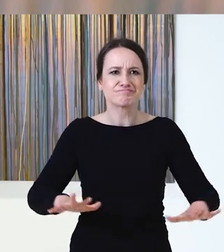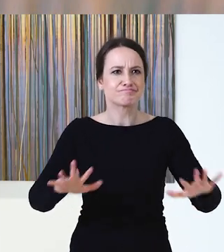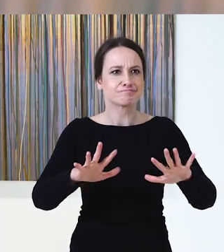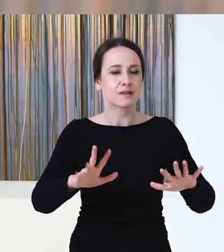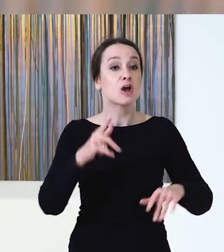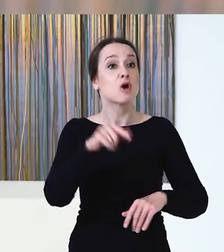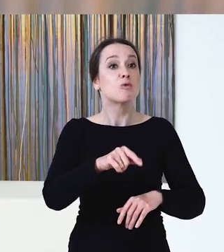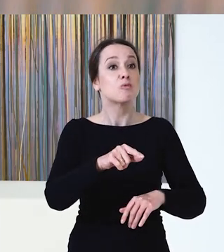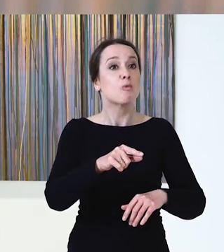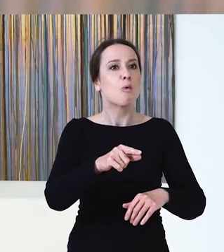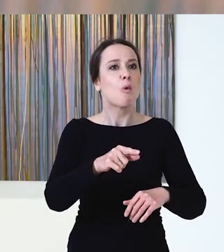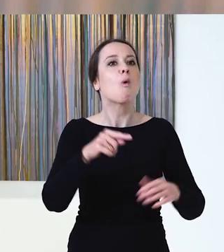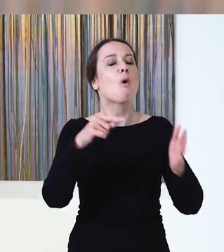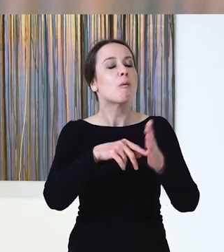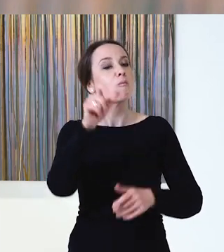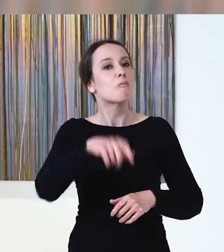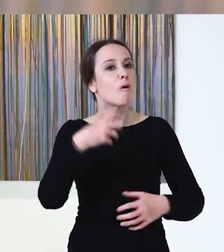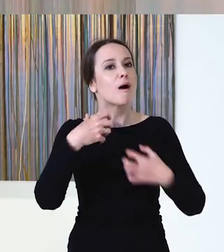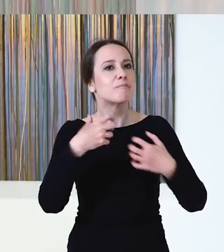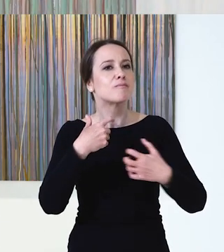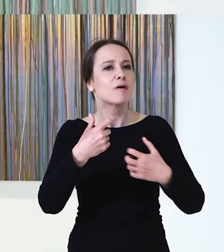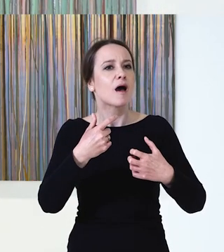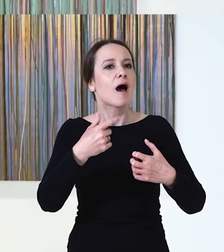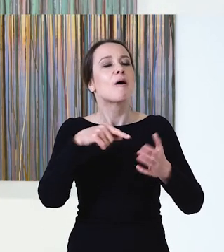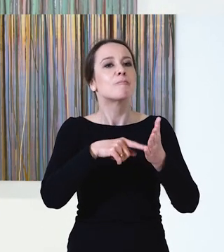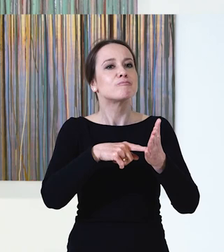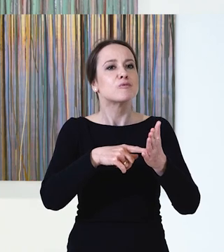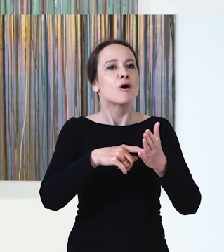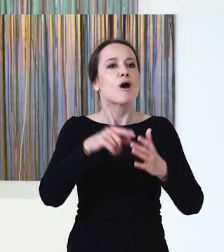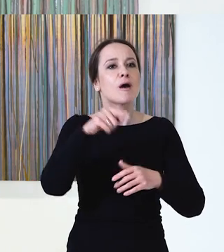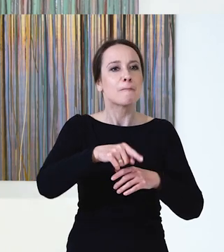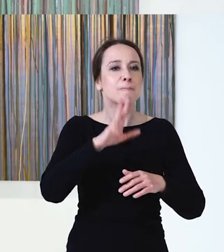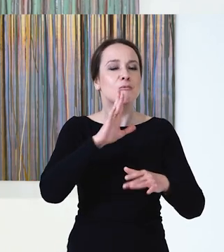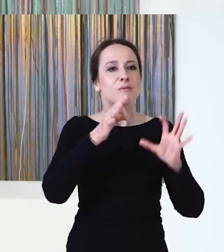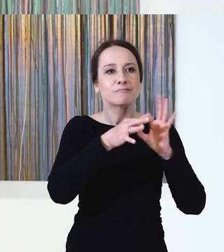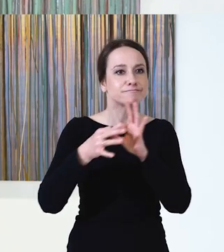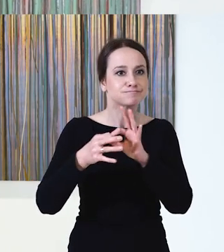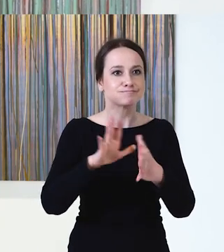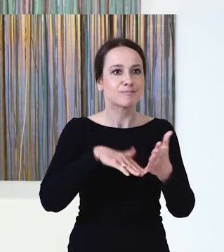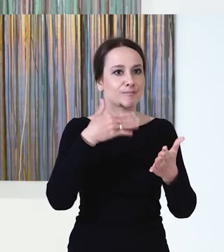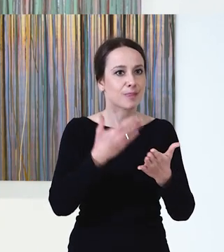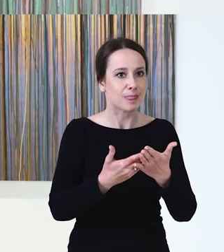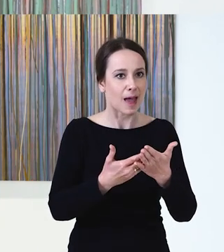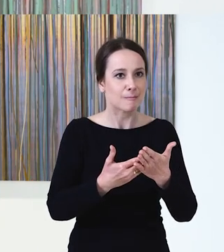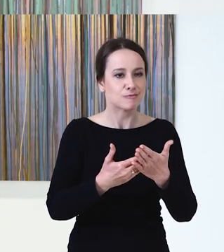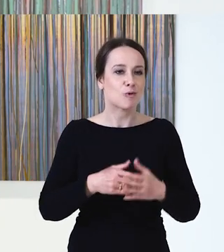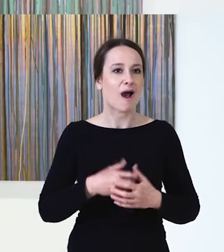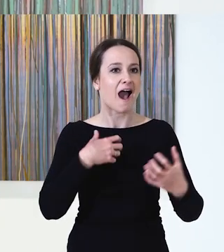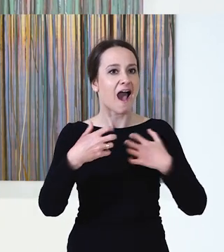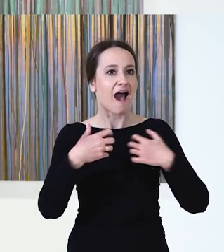środki takie proste środki plastyczne jak na przykład